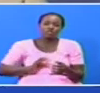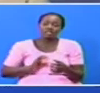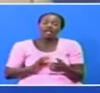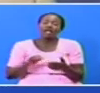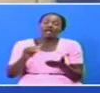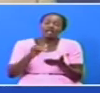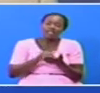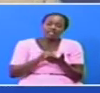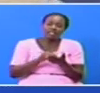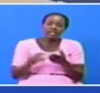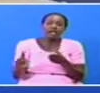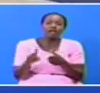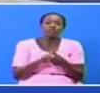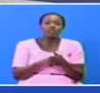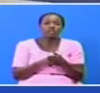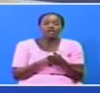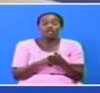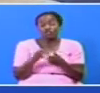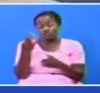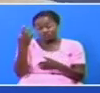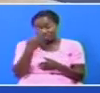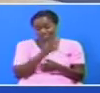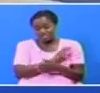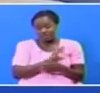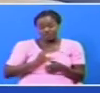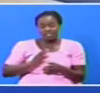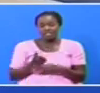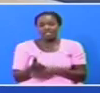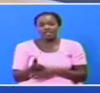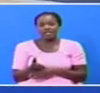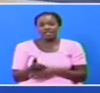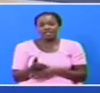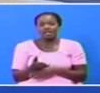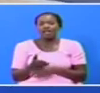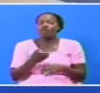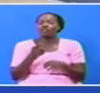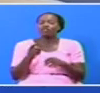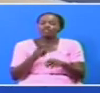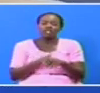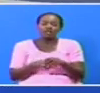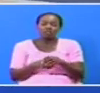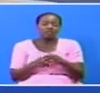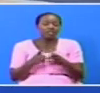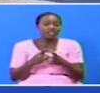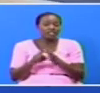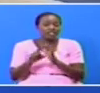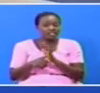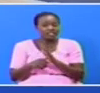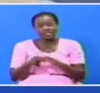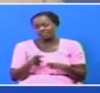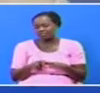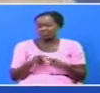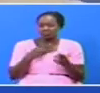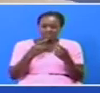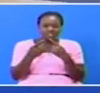again before the disciplinary committee on the 24th of November, upon which time then we shall seek to have a report from the